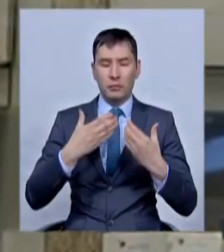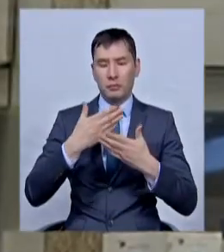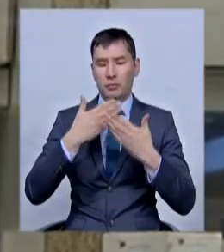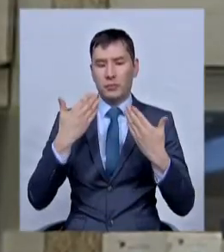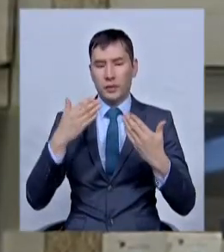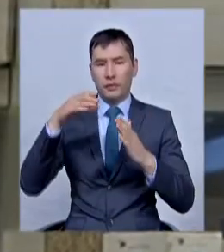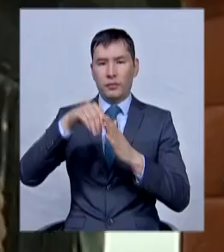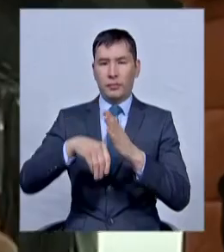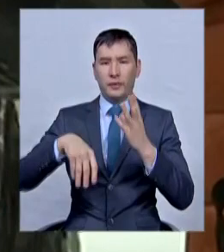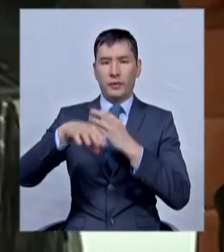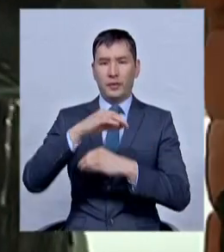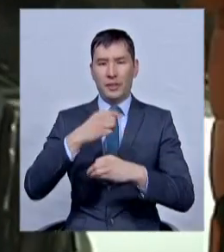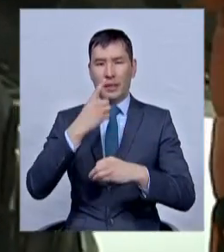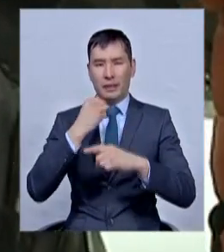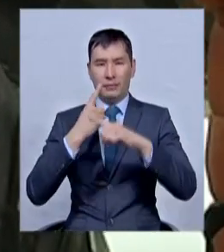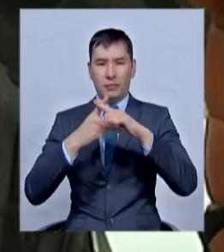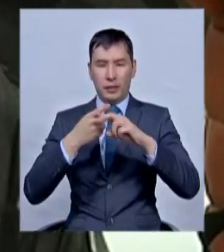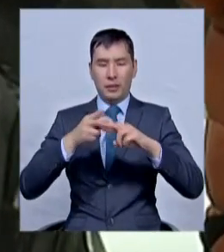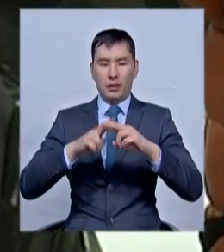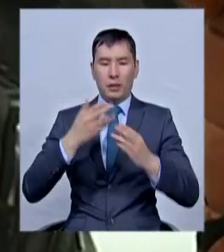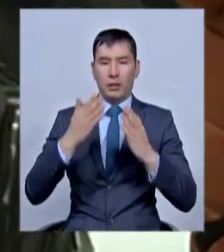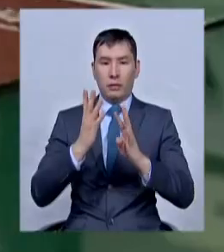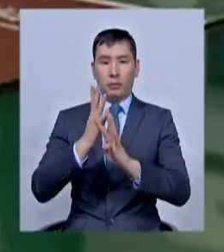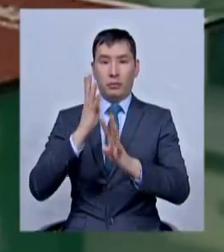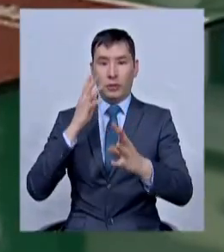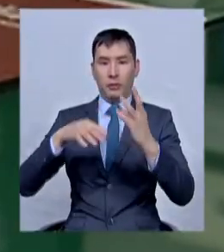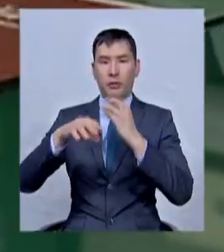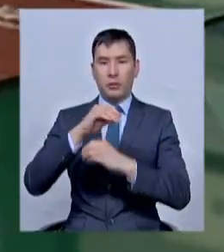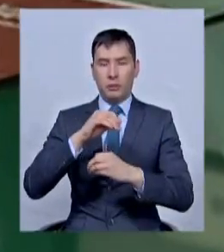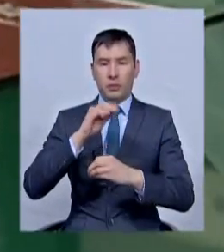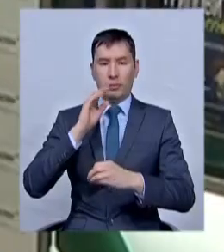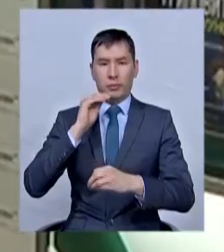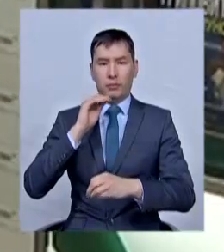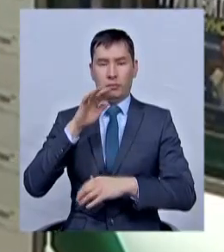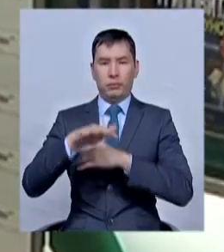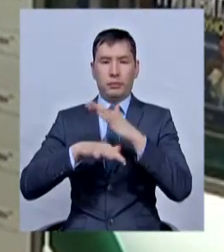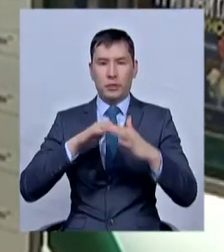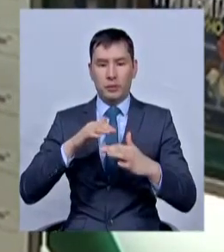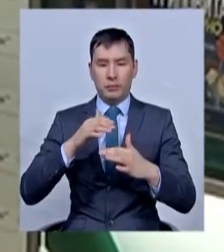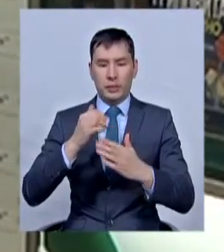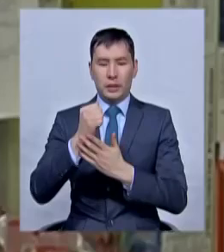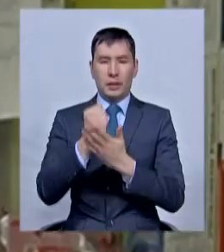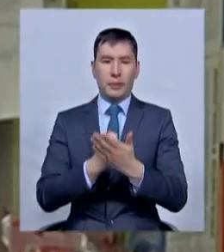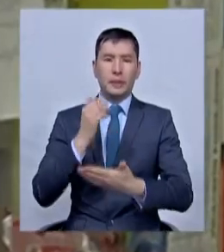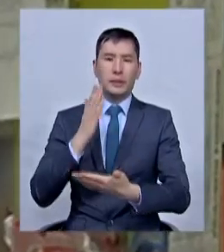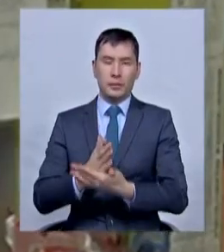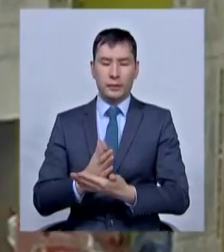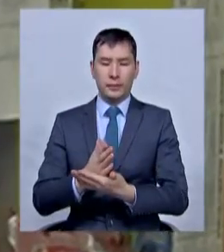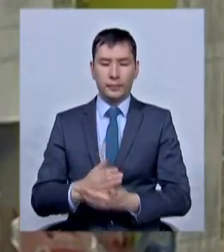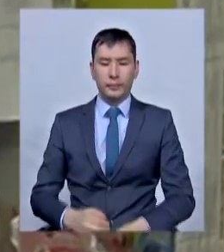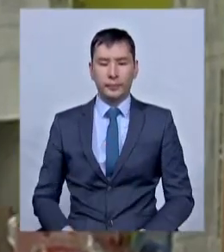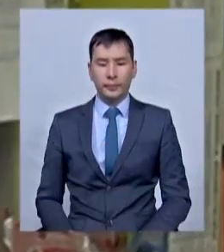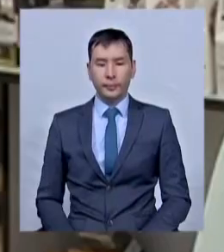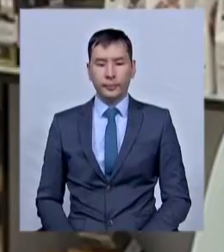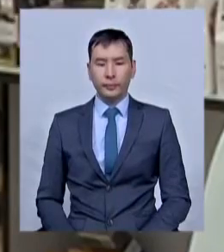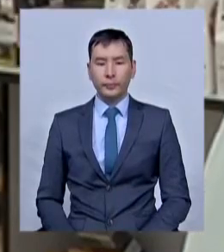қоры жеткілікті. Тіпті кезек көп болып кеткен жағдайда қызметкерлердің кадрлық резерві де құрылған екен. Бұдан бөлек қосымша кассалық терминалдарда